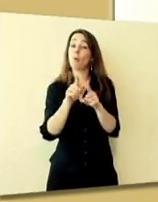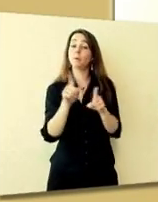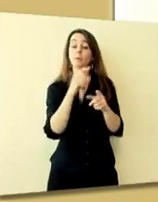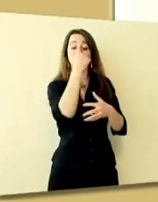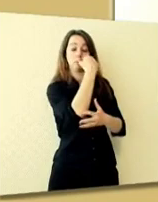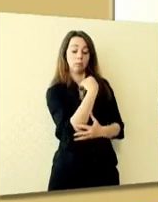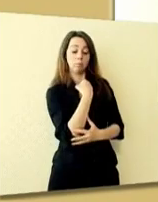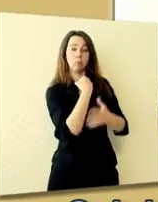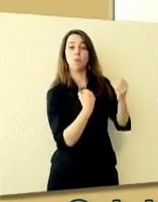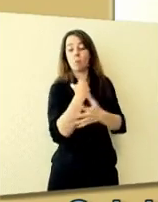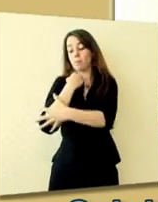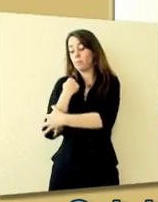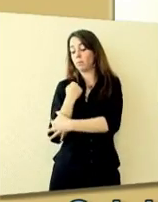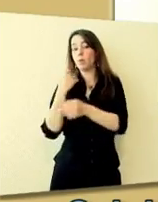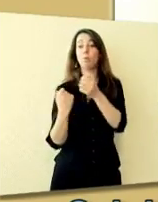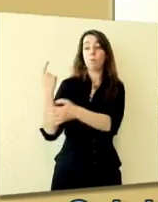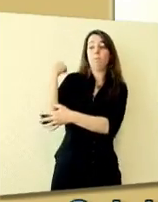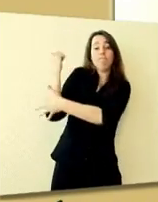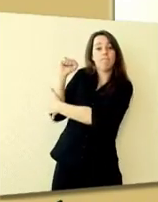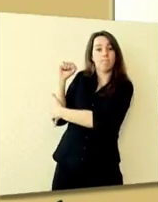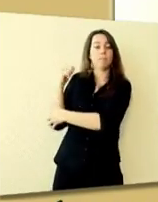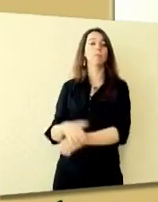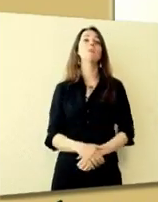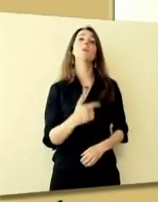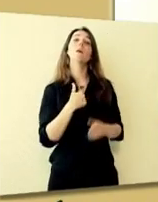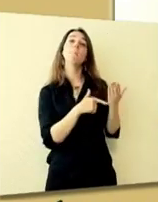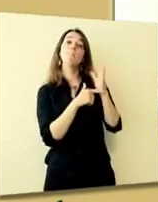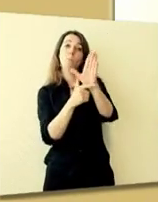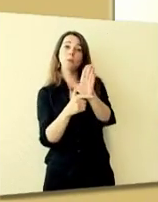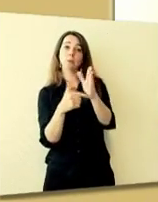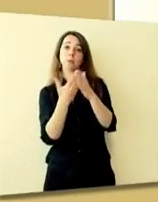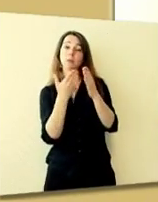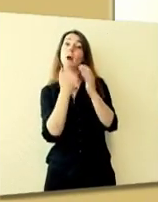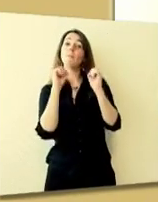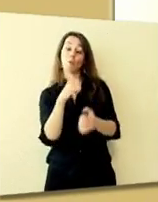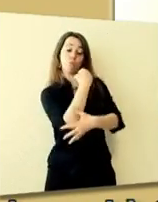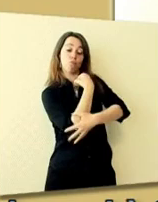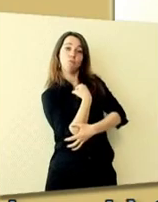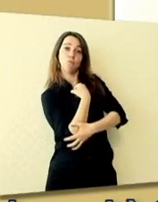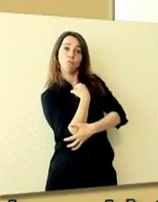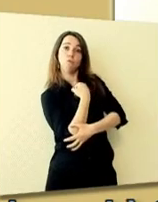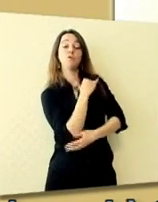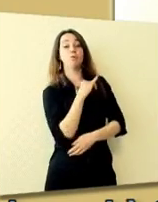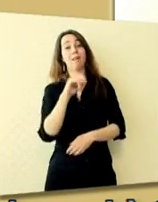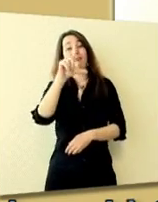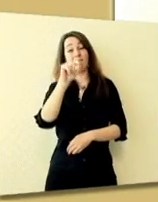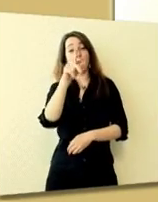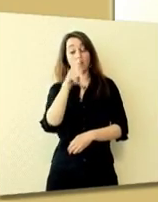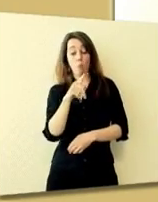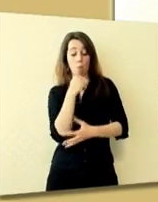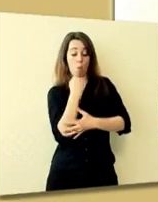dos. Donc celui que je te montre, tu peux l'utiliser devant pour porter ton bébé jusqu'à 20 kg sans aucun